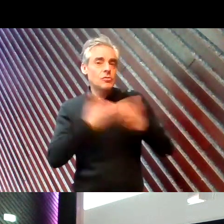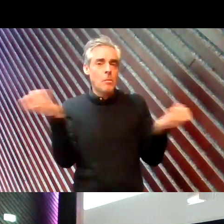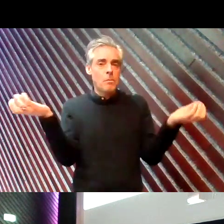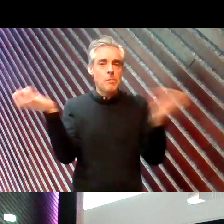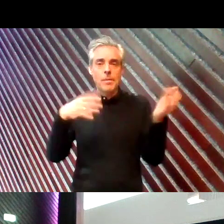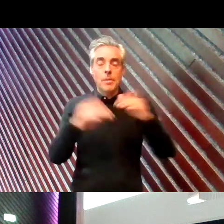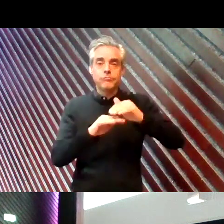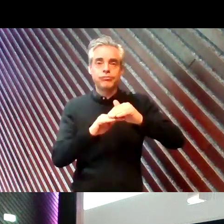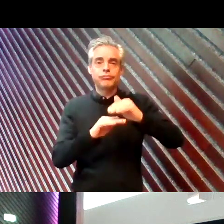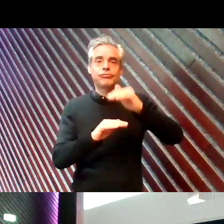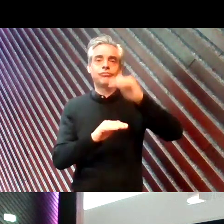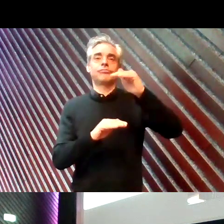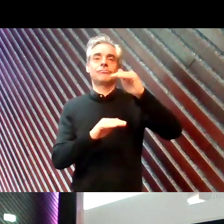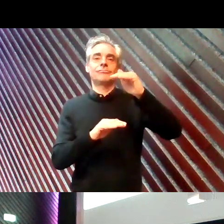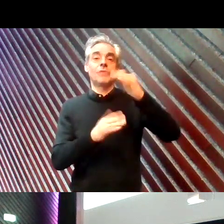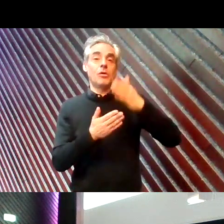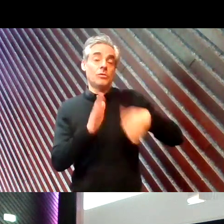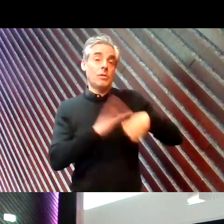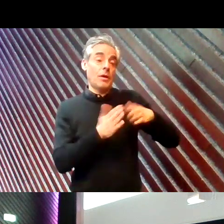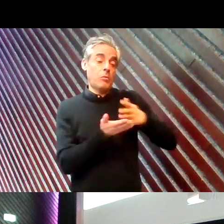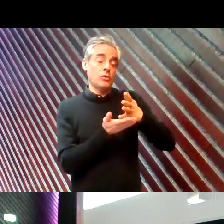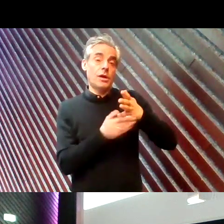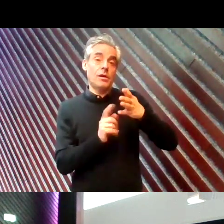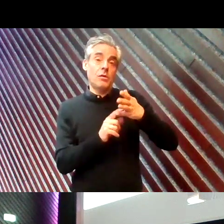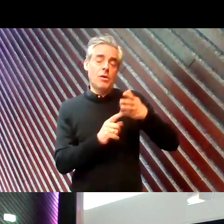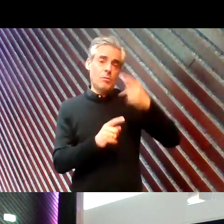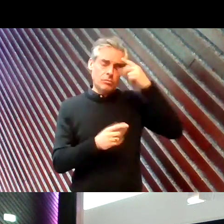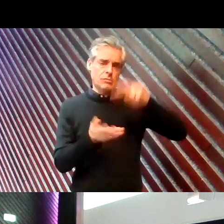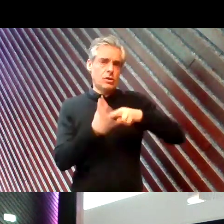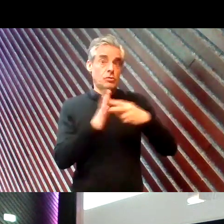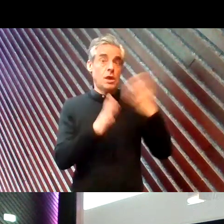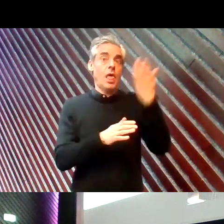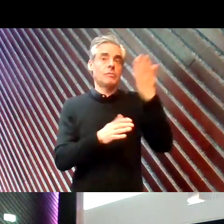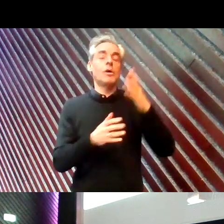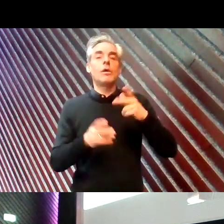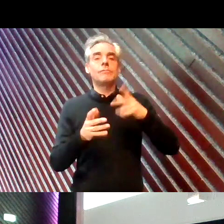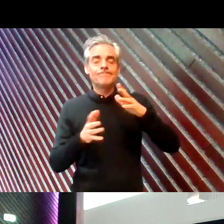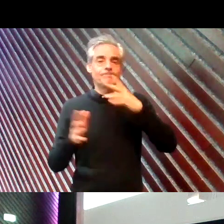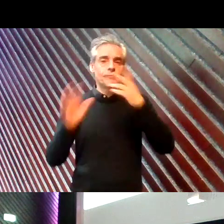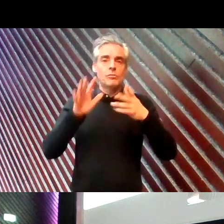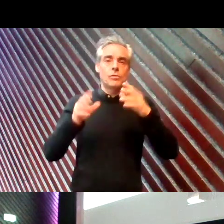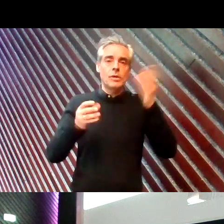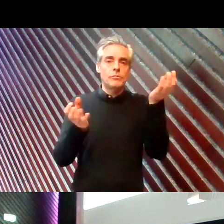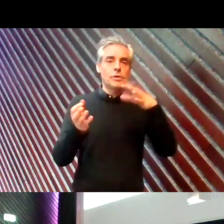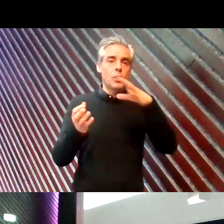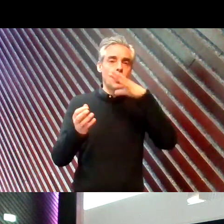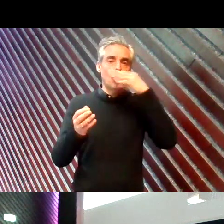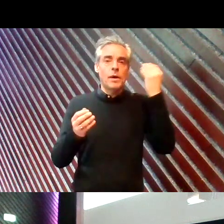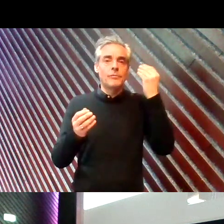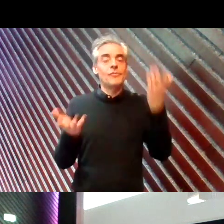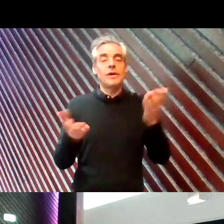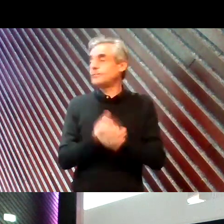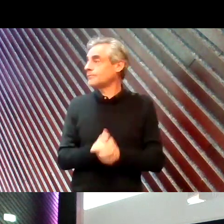du coup faire de ce projet qui peut paraître un petit peu technologique un projet beaucoup plus humain voilà